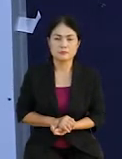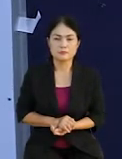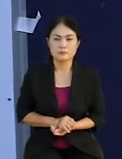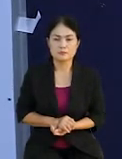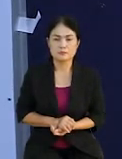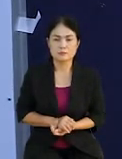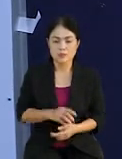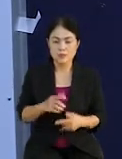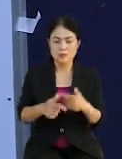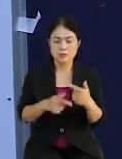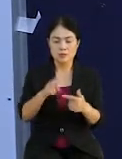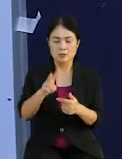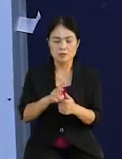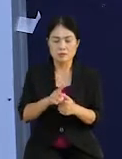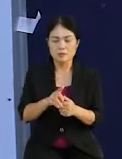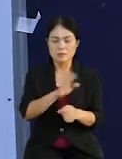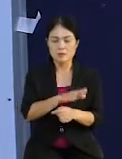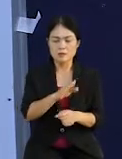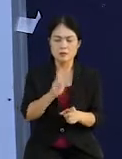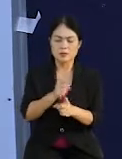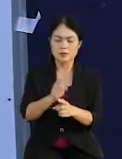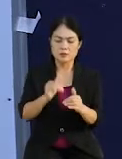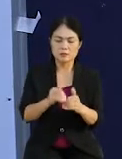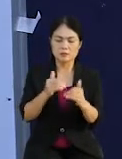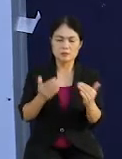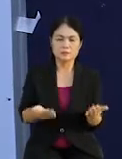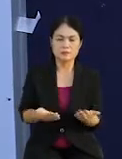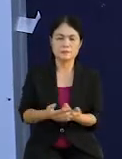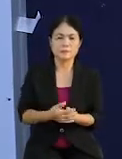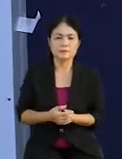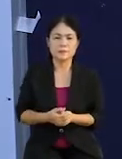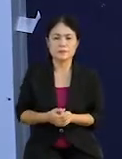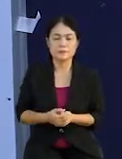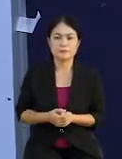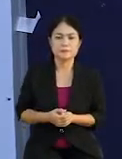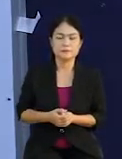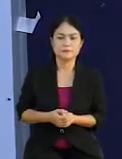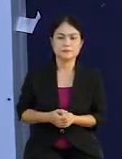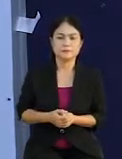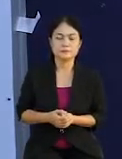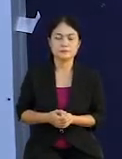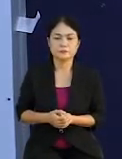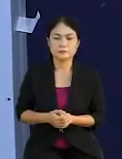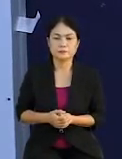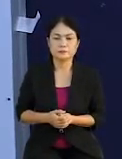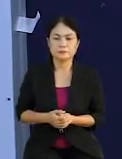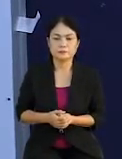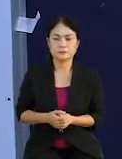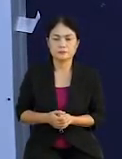chấm hi ở tí pí ta bọn ta tặng ốc này tôi thua đi một đại tiền tí pí